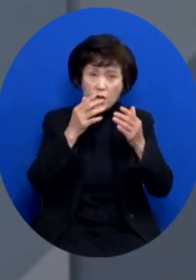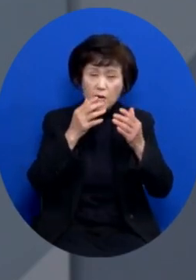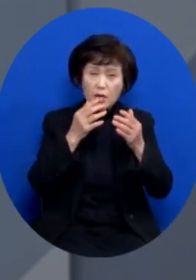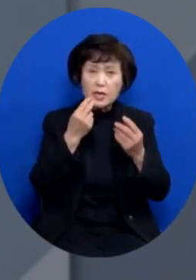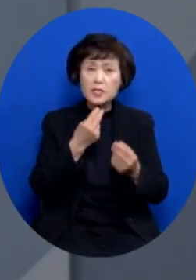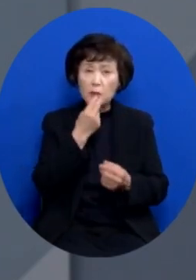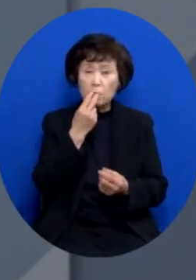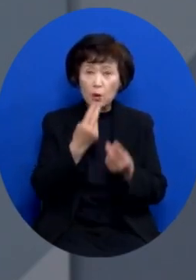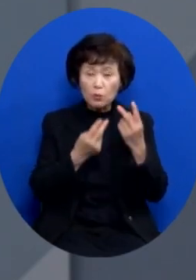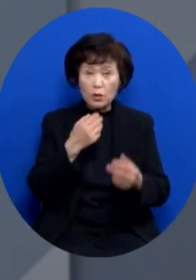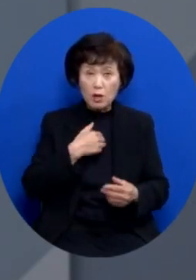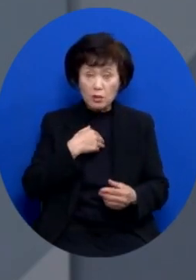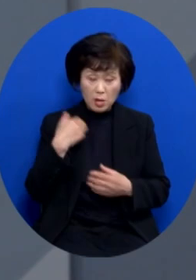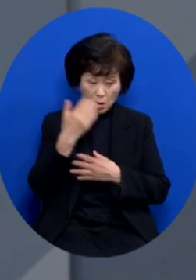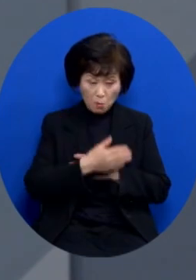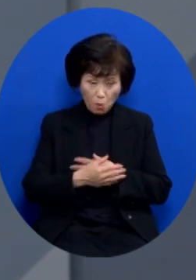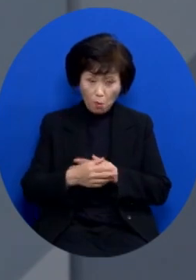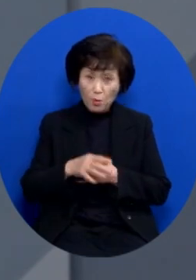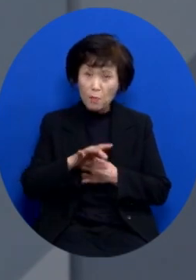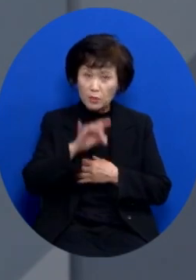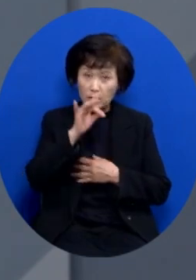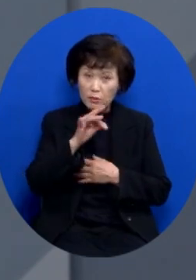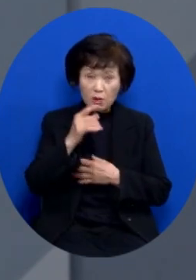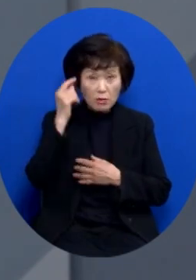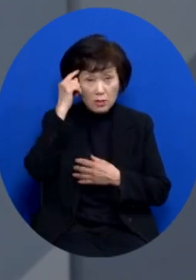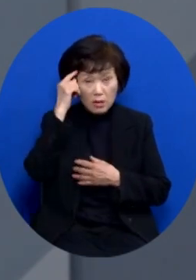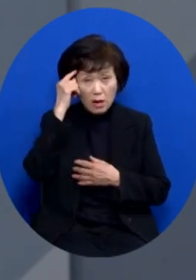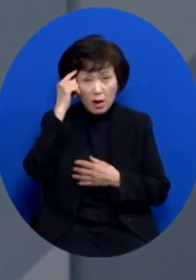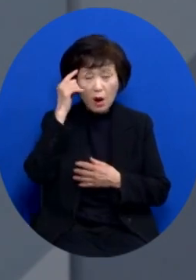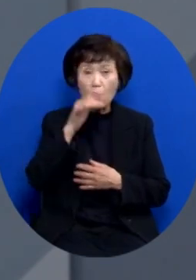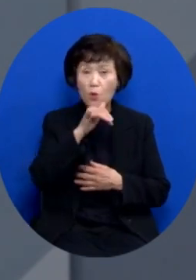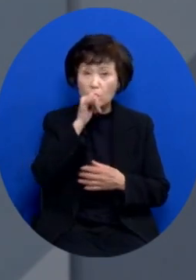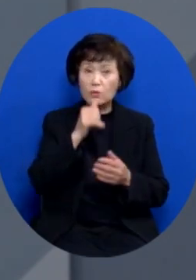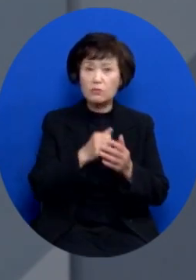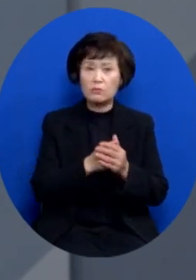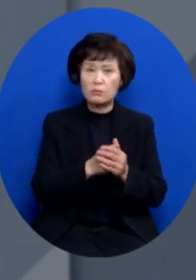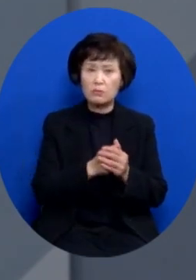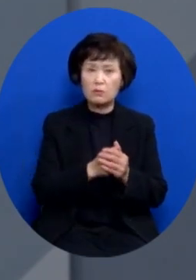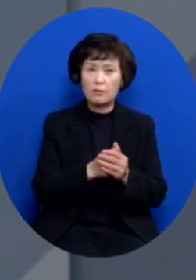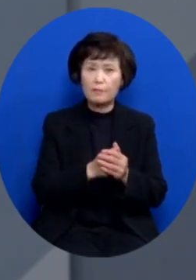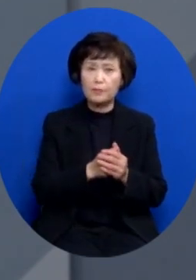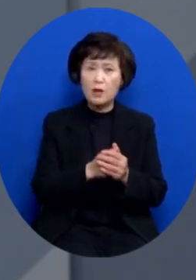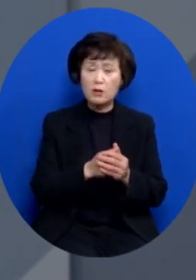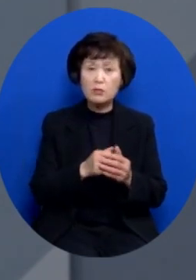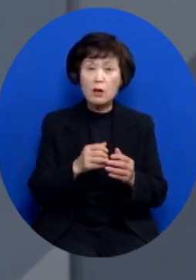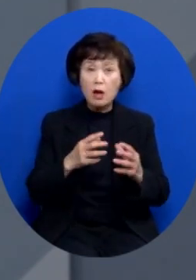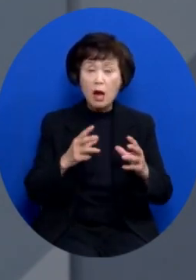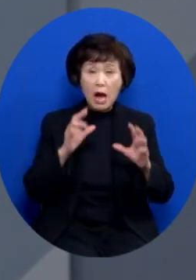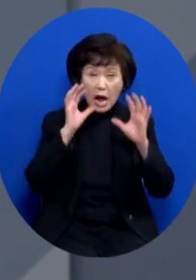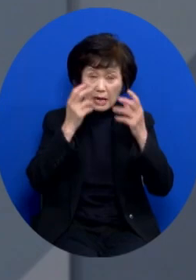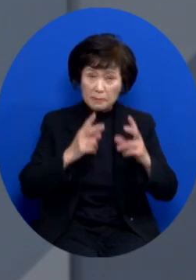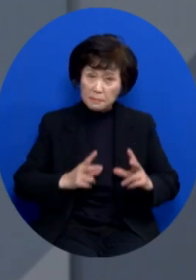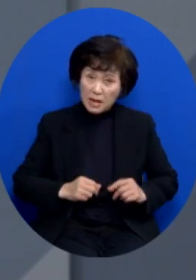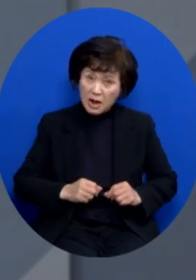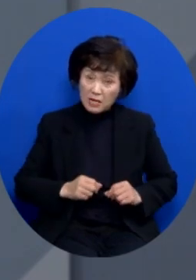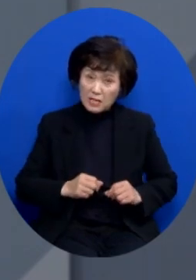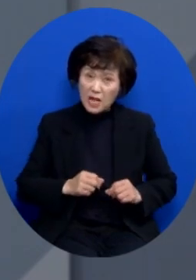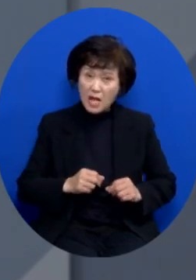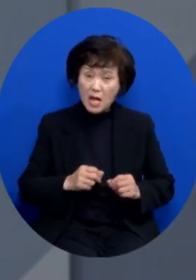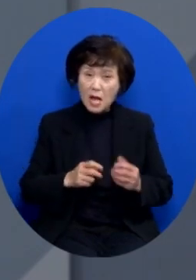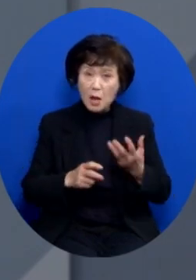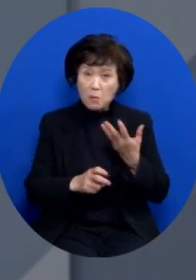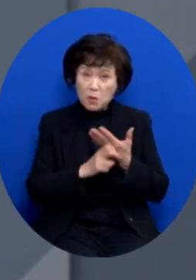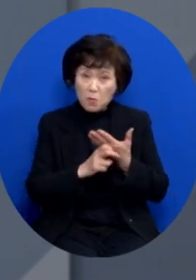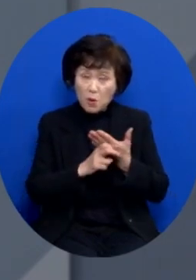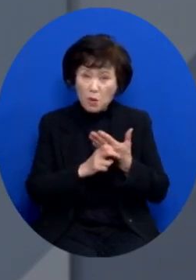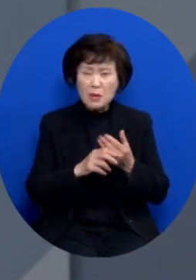자유예요. 그런데 그걸 권리로 주장하면서 낙태를 불법이라고 이렇게 규정한 것을 잘못되었다고 하는 거죠. 또 최근에 가장 큰 문제가 되는